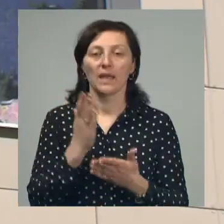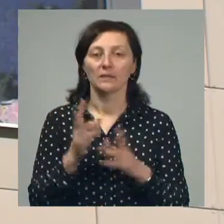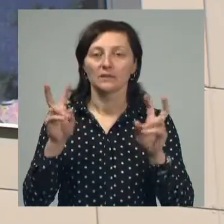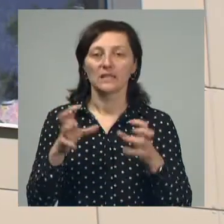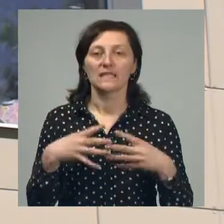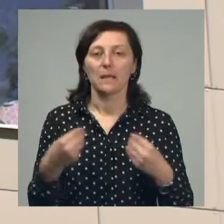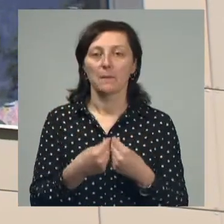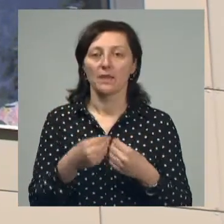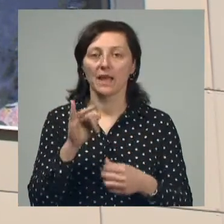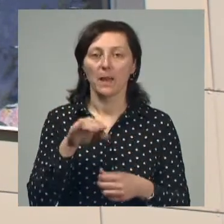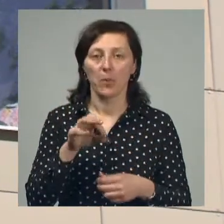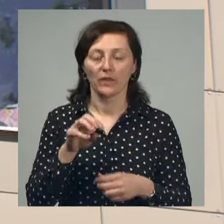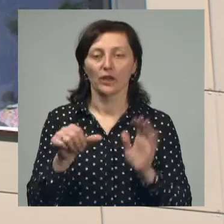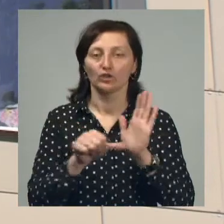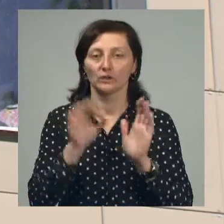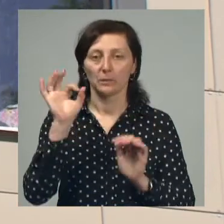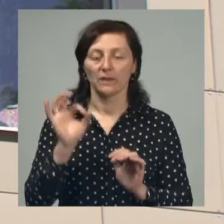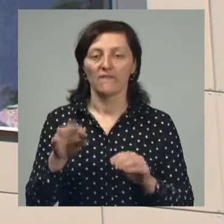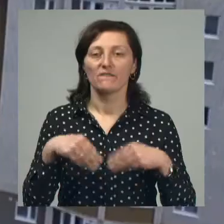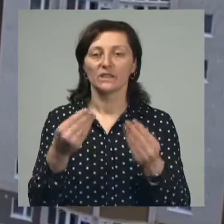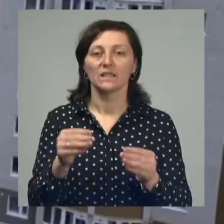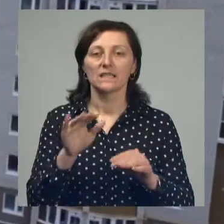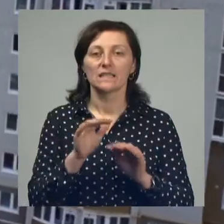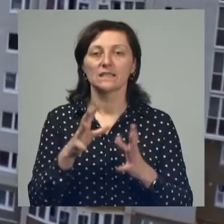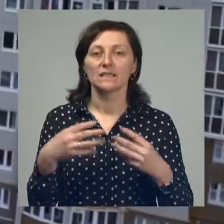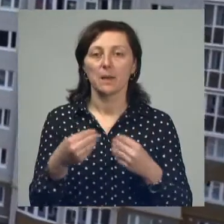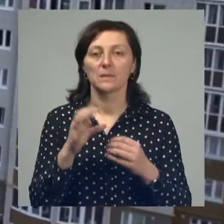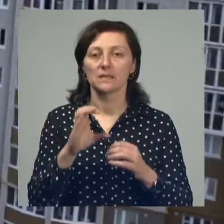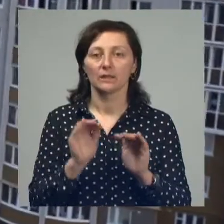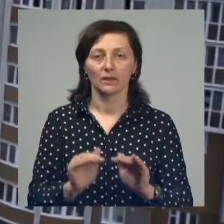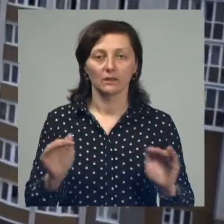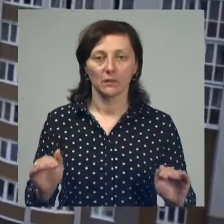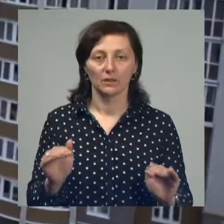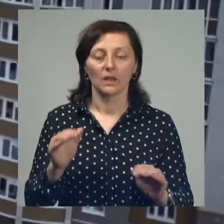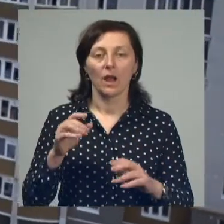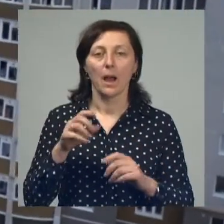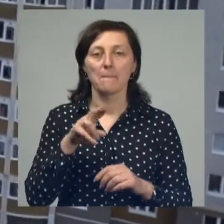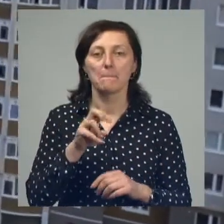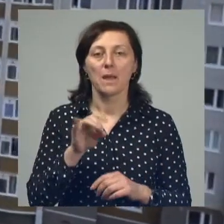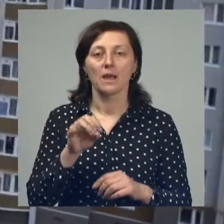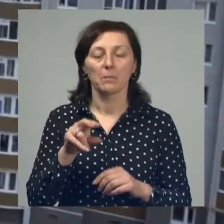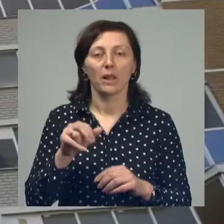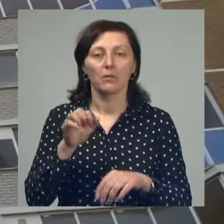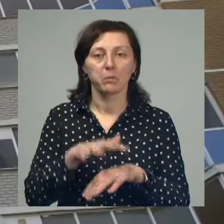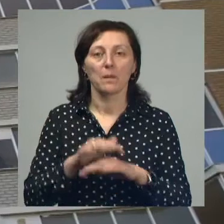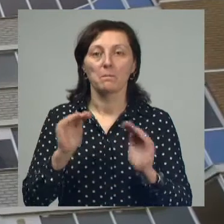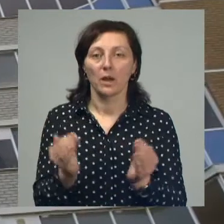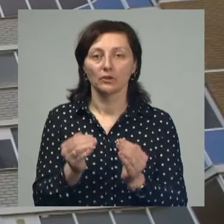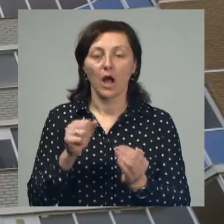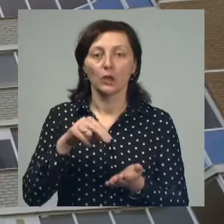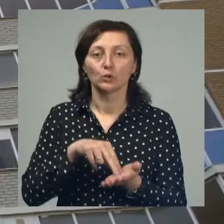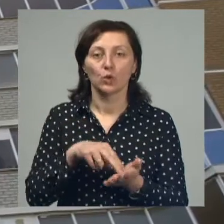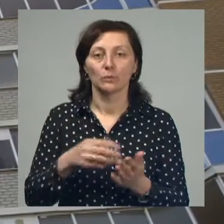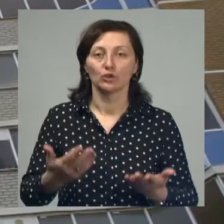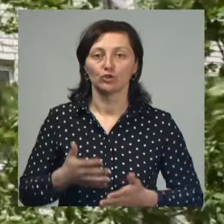6 процентов годовых ее выдают семьям с детьми одним словом в переплаты банком стали меньше а вот о стоимости самого жилья